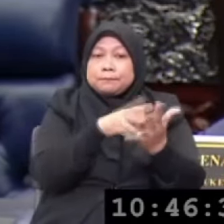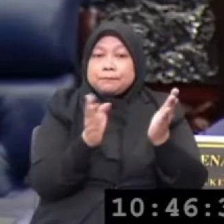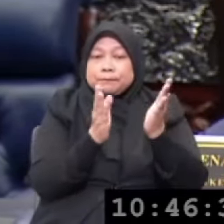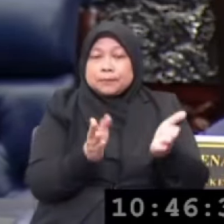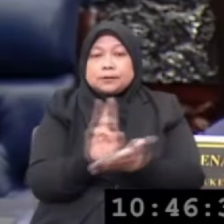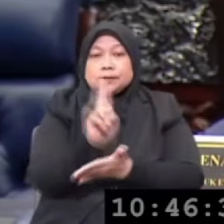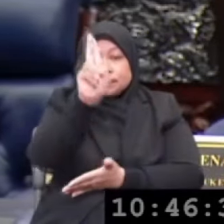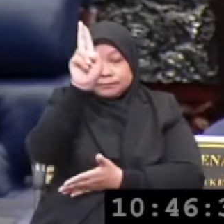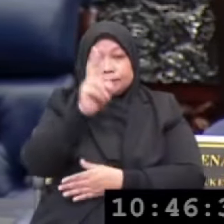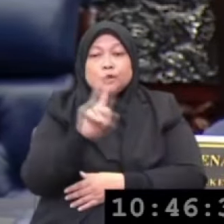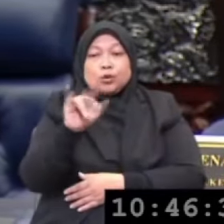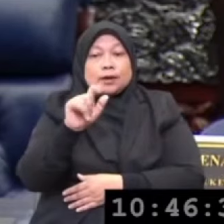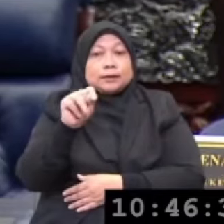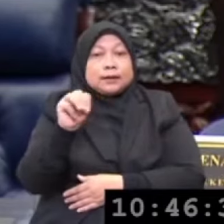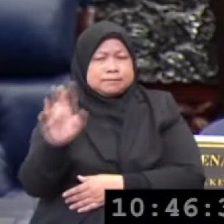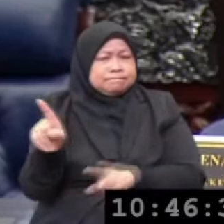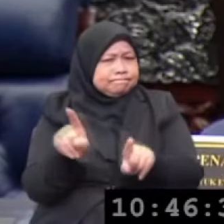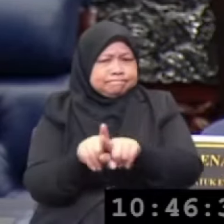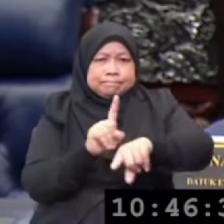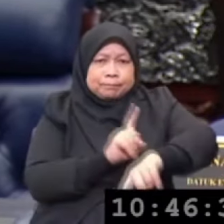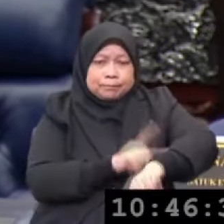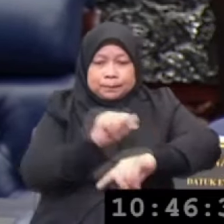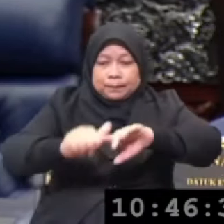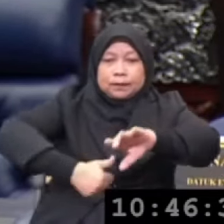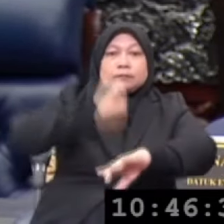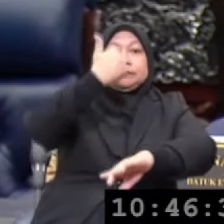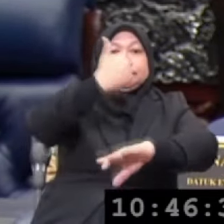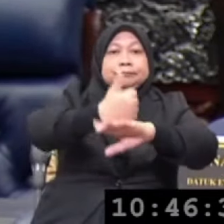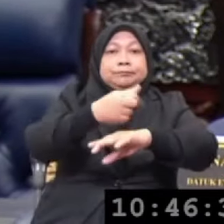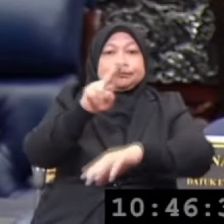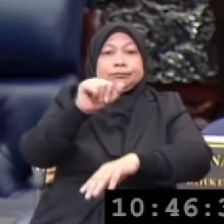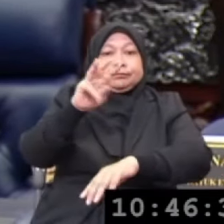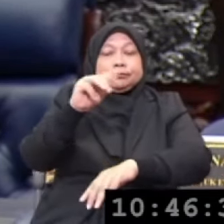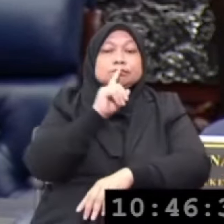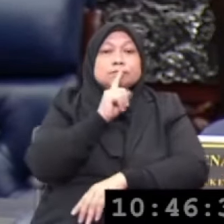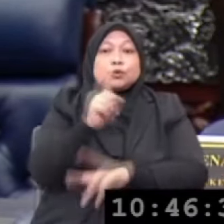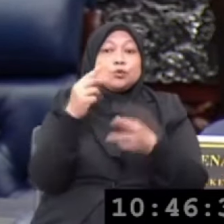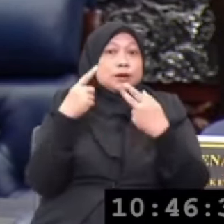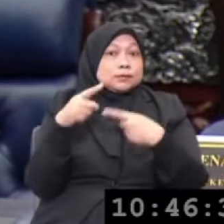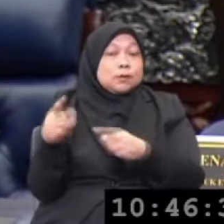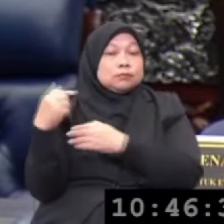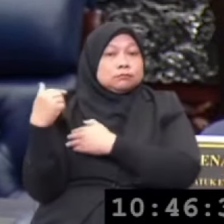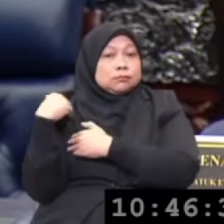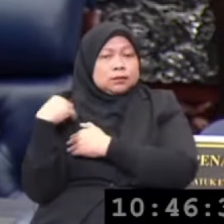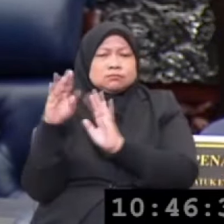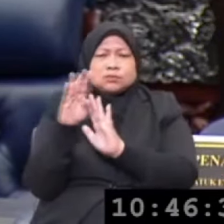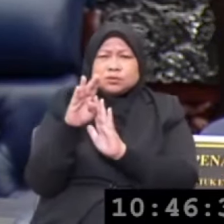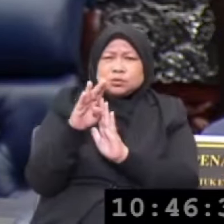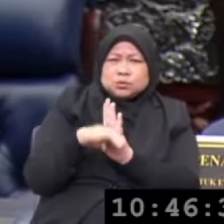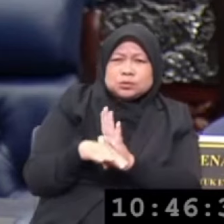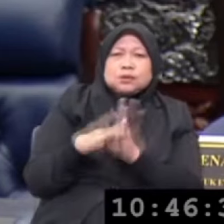UiTM. Dalam masa yang sama, penubuhan UiTM adalah sebagai respon terhadap